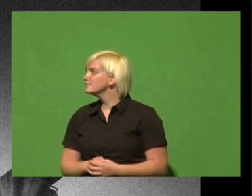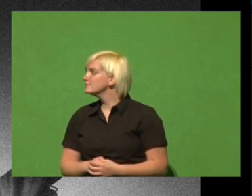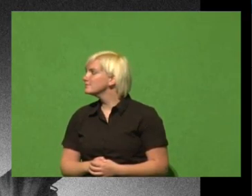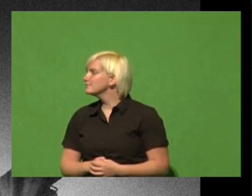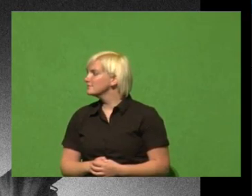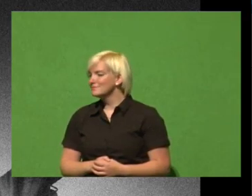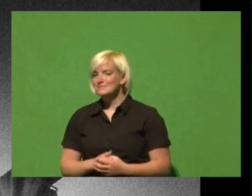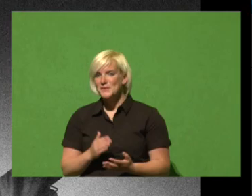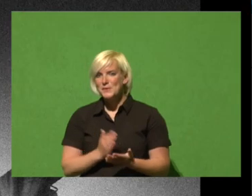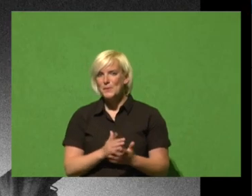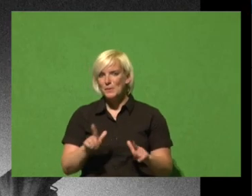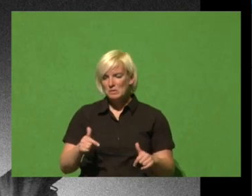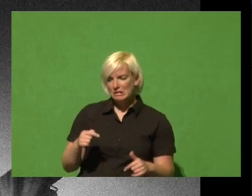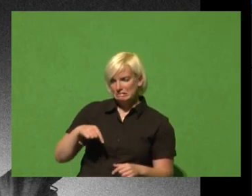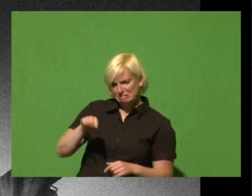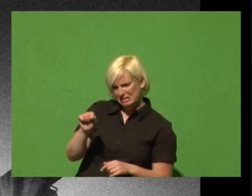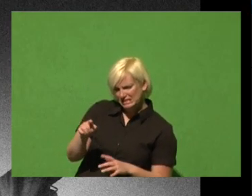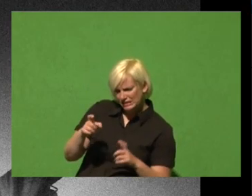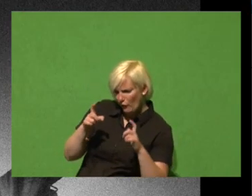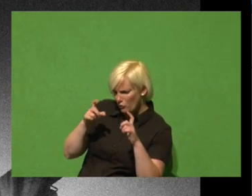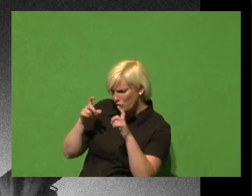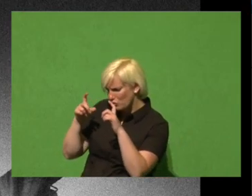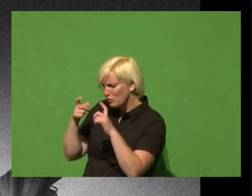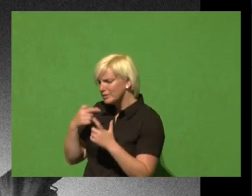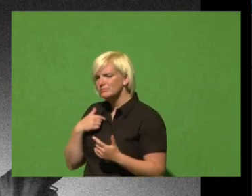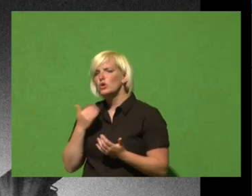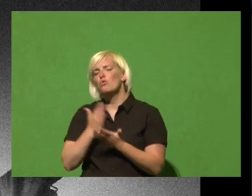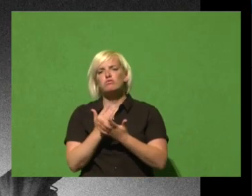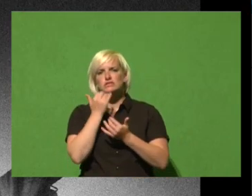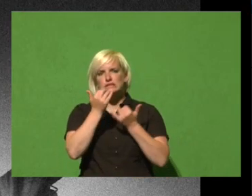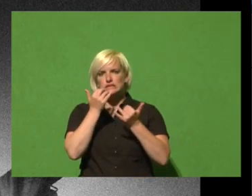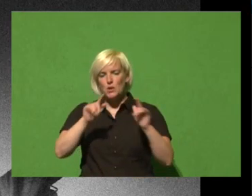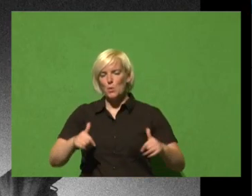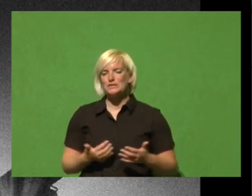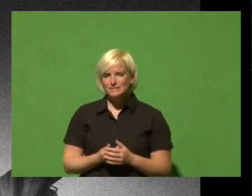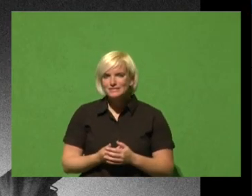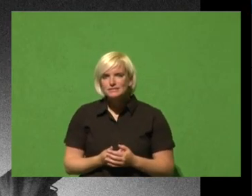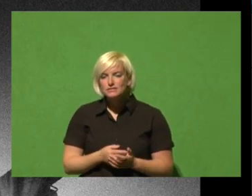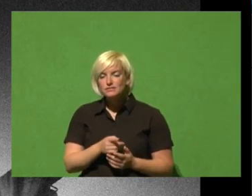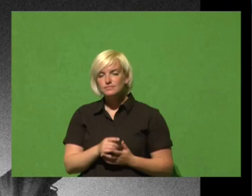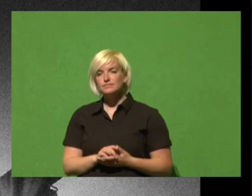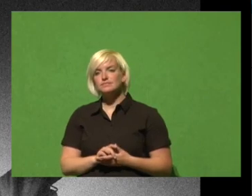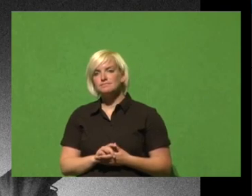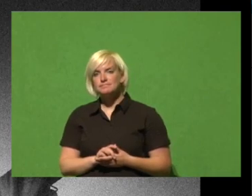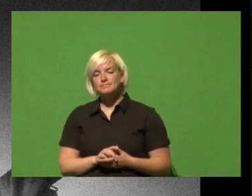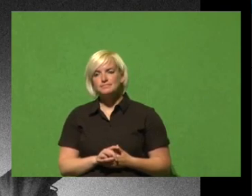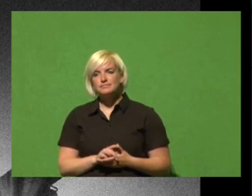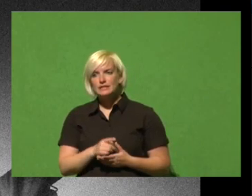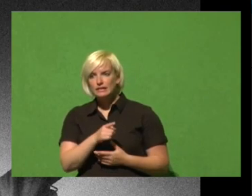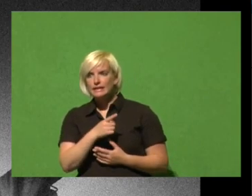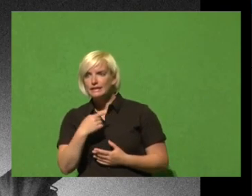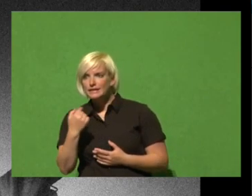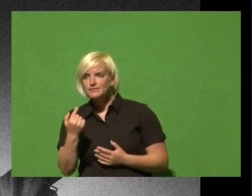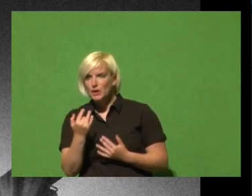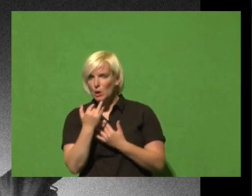Wir dürfen schon anfangen, auch wenn hier gerade noch Foto-Action ist. Wir als Grüne kämpfen ja auch nicht